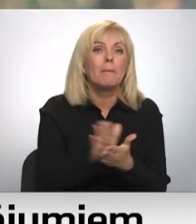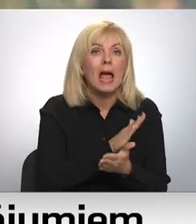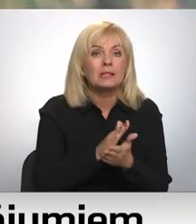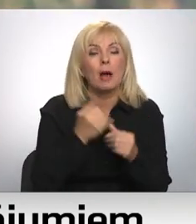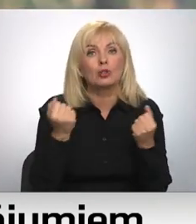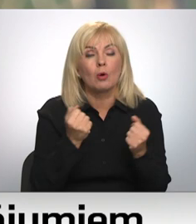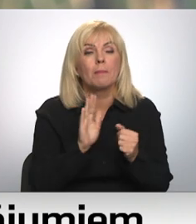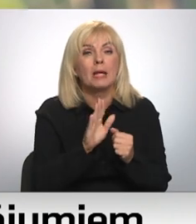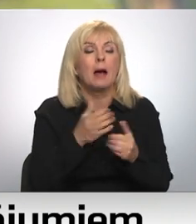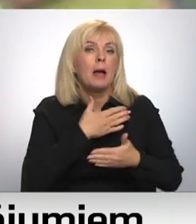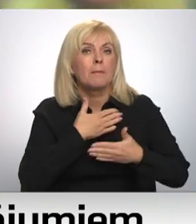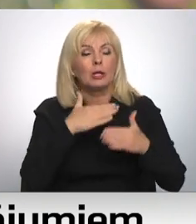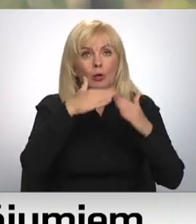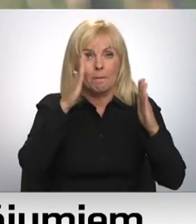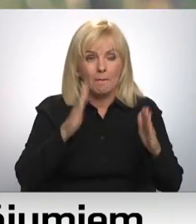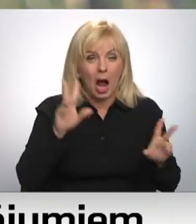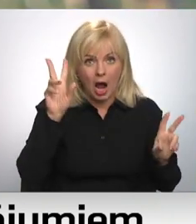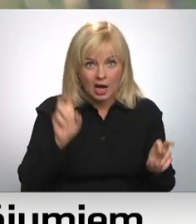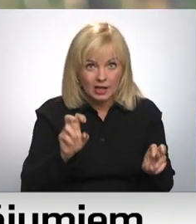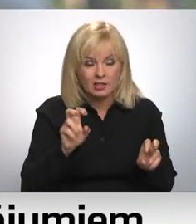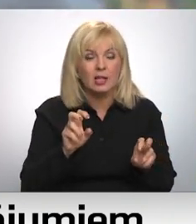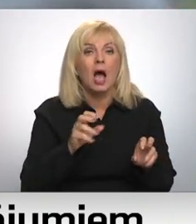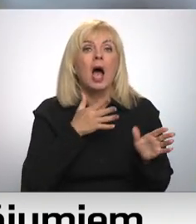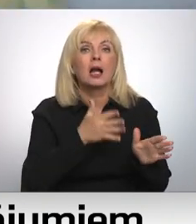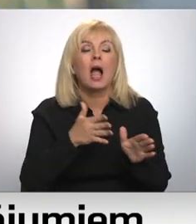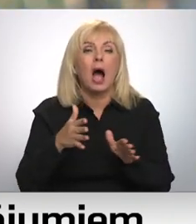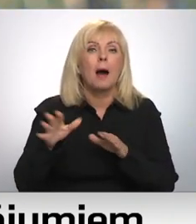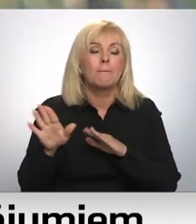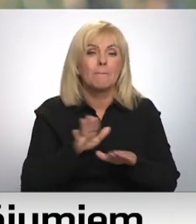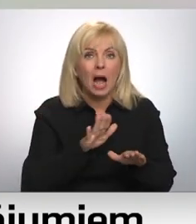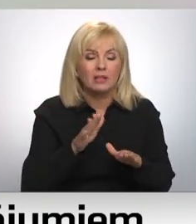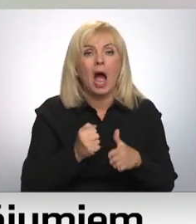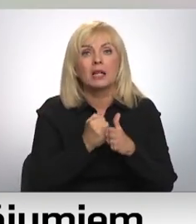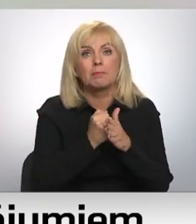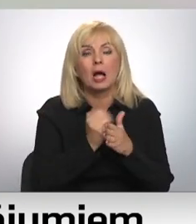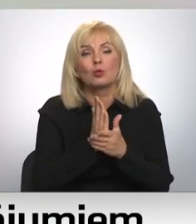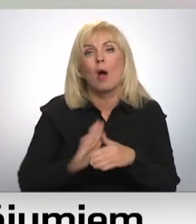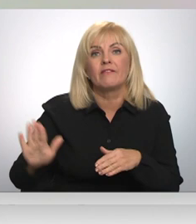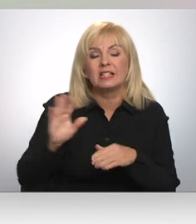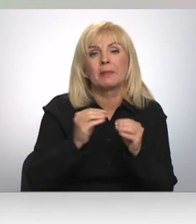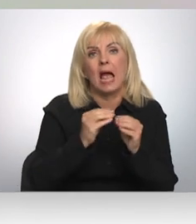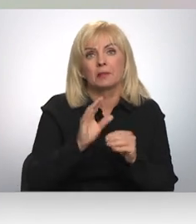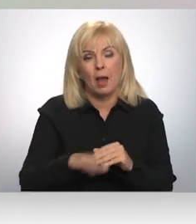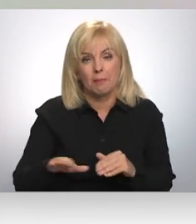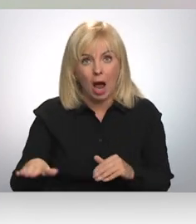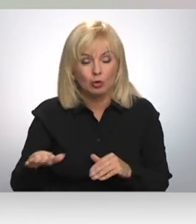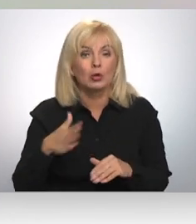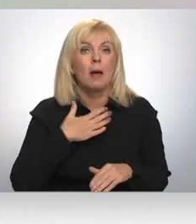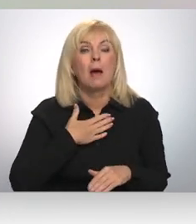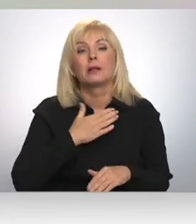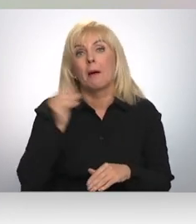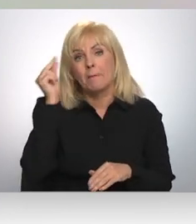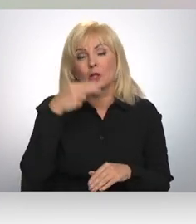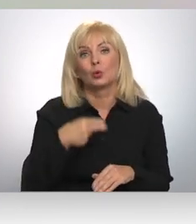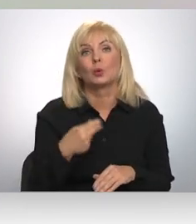saviem Brīnumāja speciālistiem, kampaņā plānots atbalstīt 10 bērnus no Vīdzemes. Ja es skatos savu klasī, kur man 21 bērns un